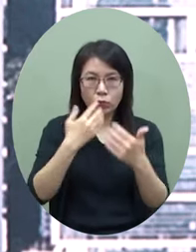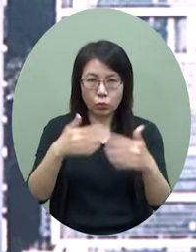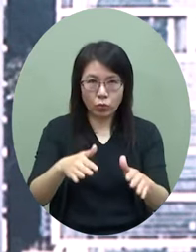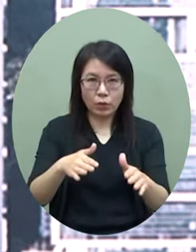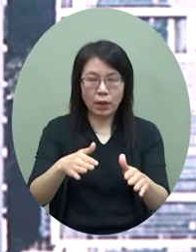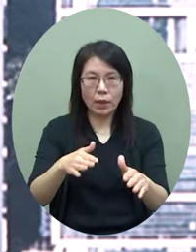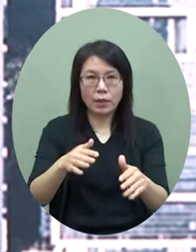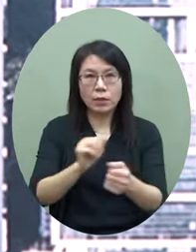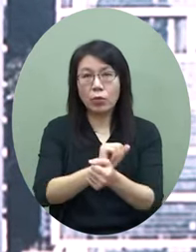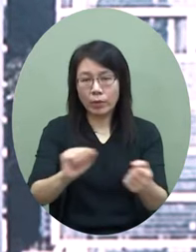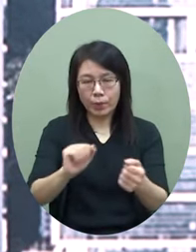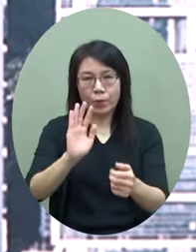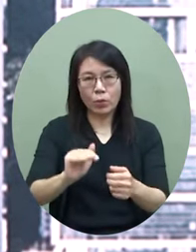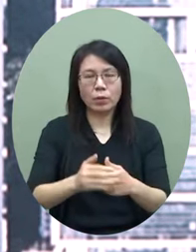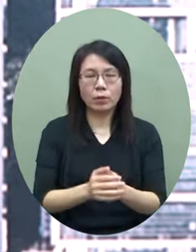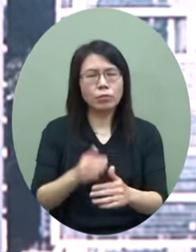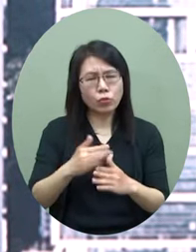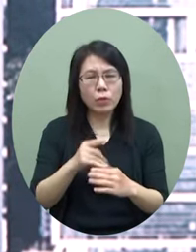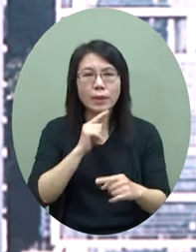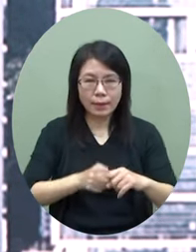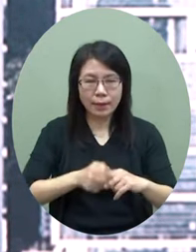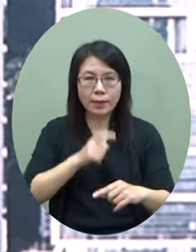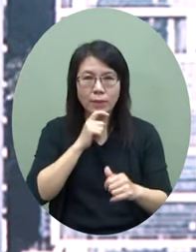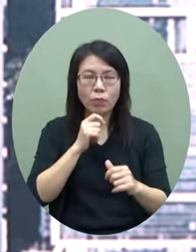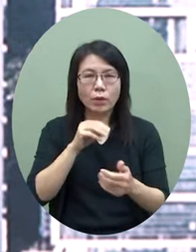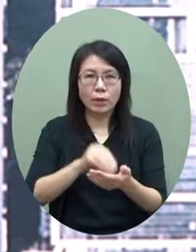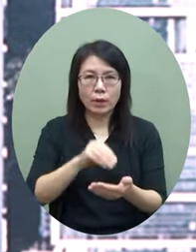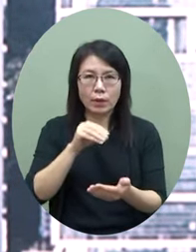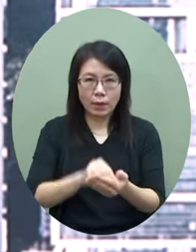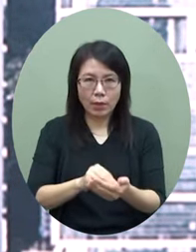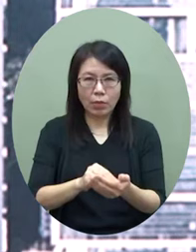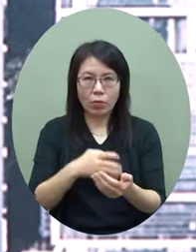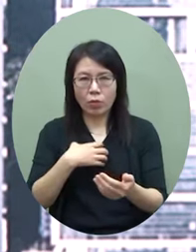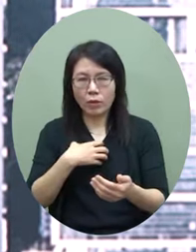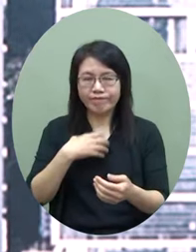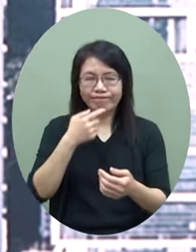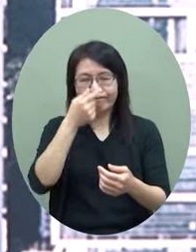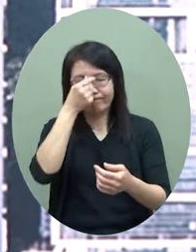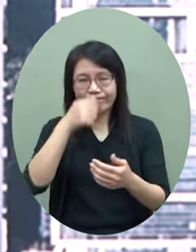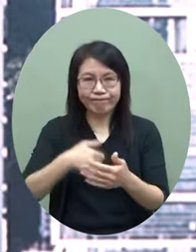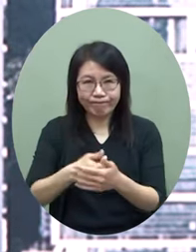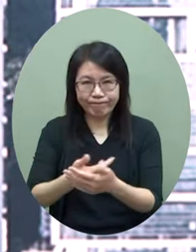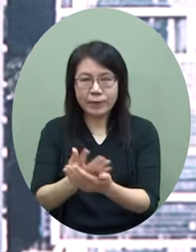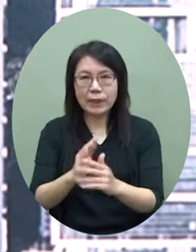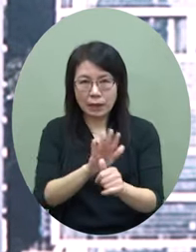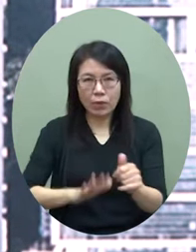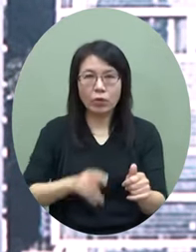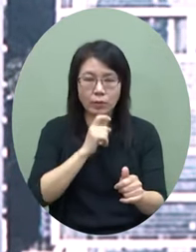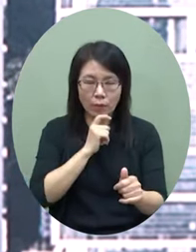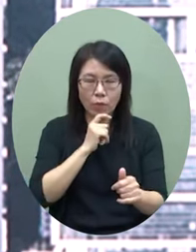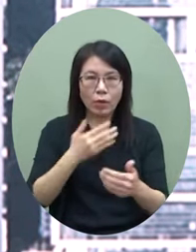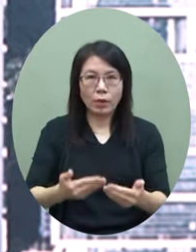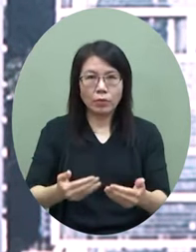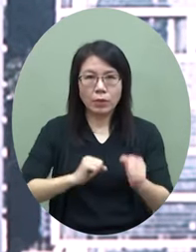所以無可否認對於市民是有一定的不方便一定的影響這個行動整體